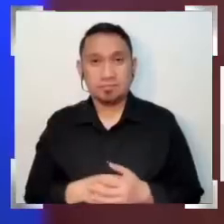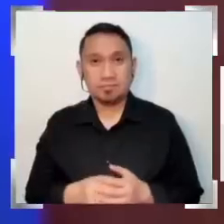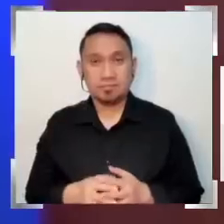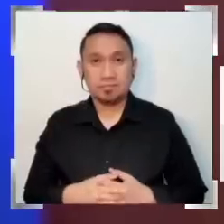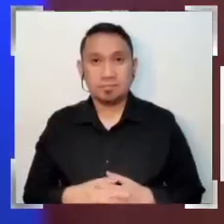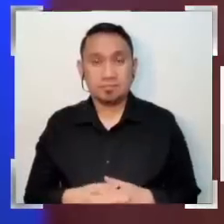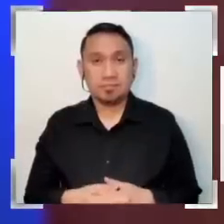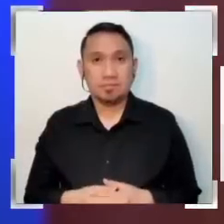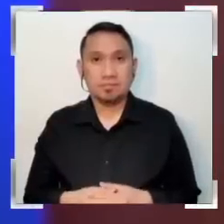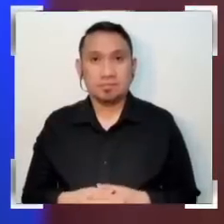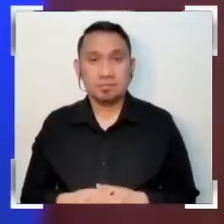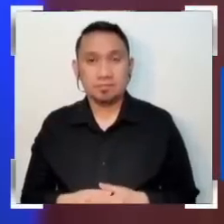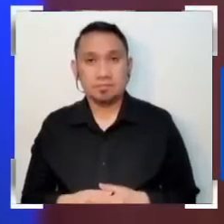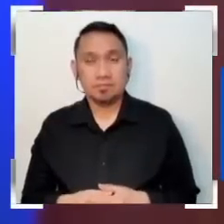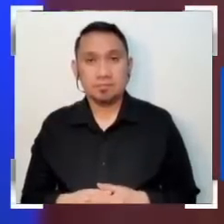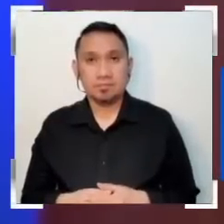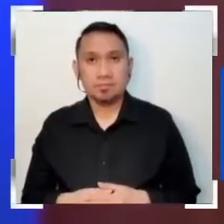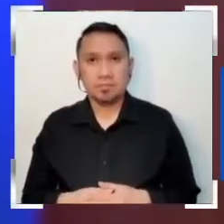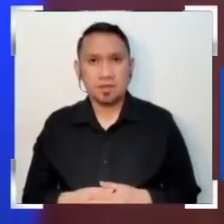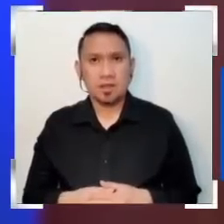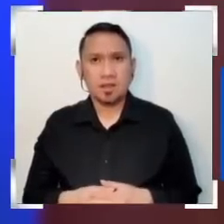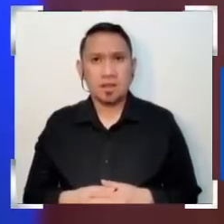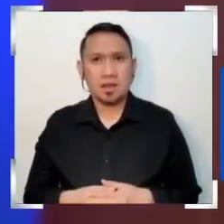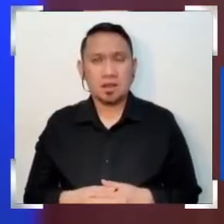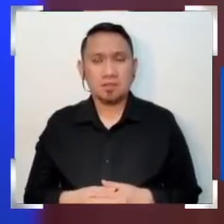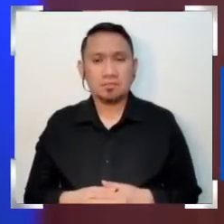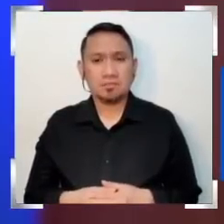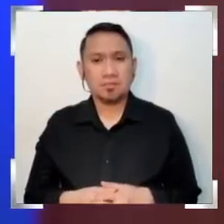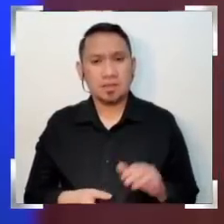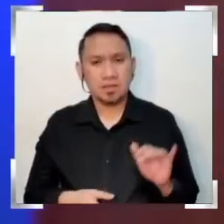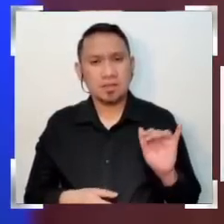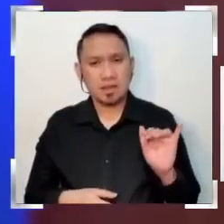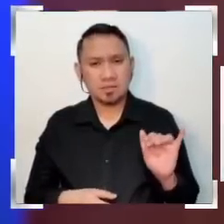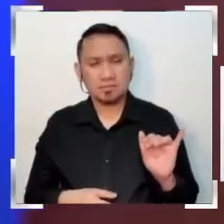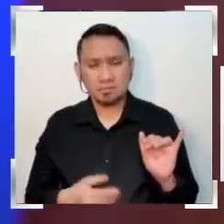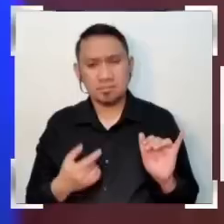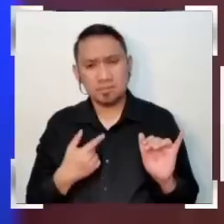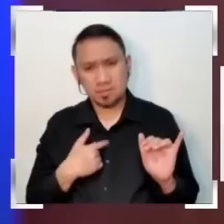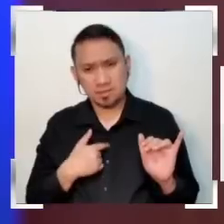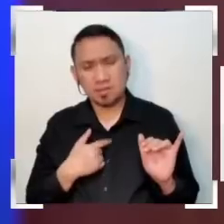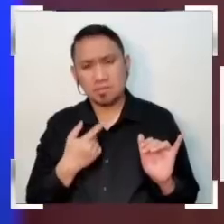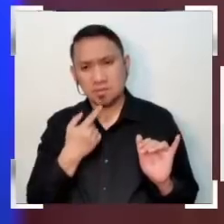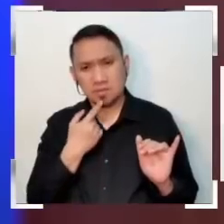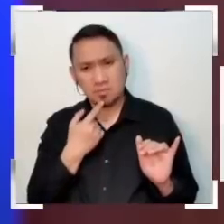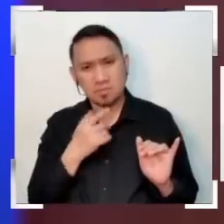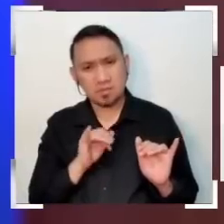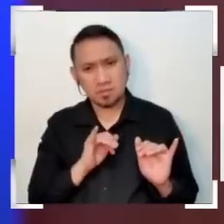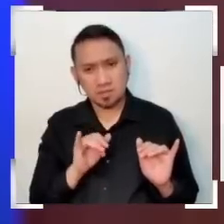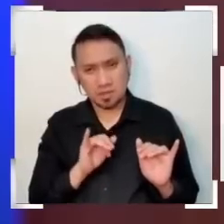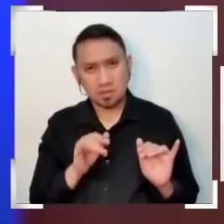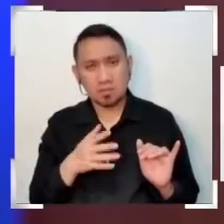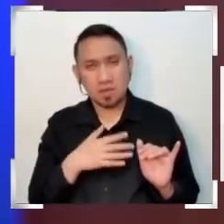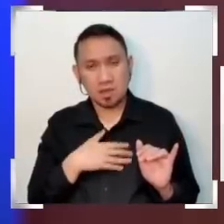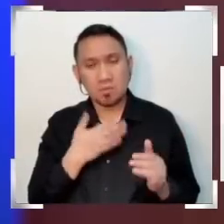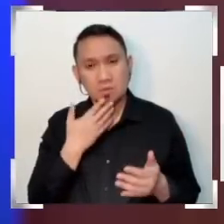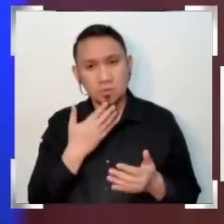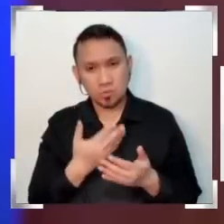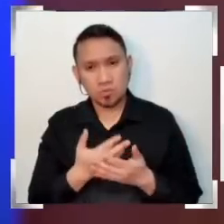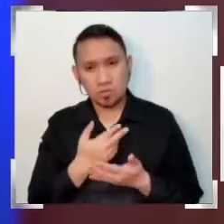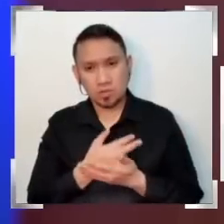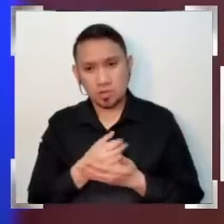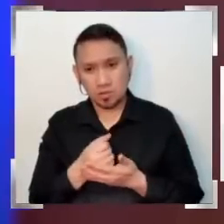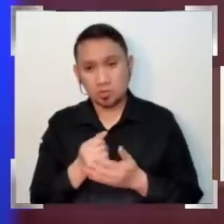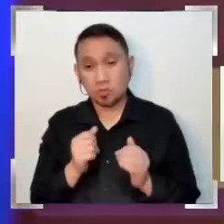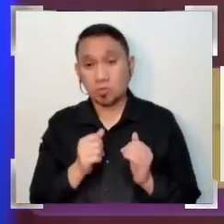Oh yeah. Yeah, because ikagaya na sinabi ko kanina to Boy, I've always had good relationship with Jimmy 7.